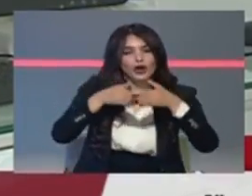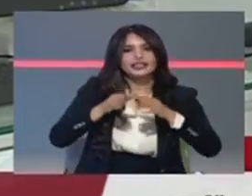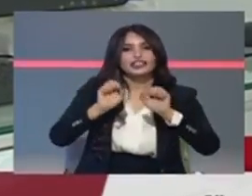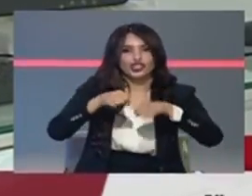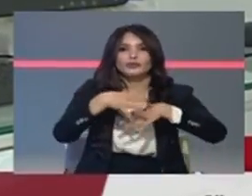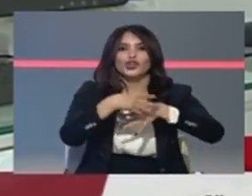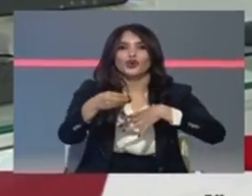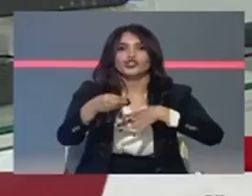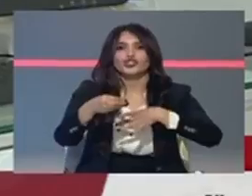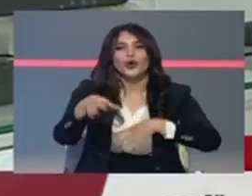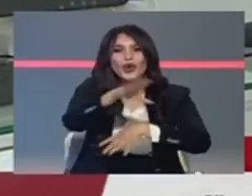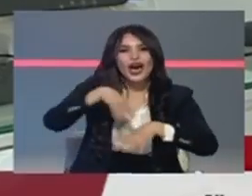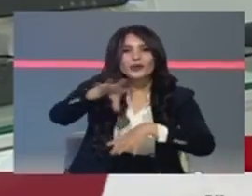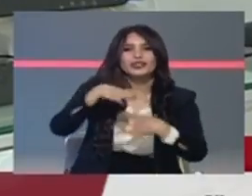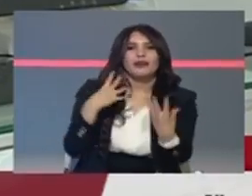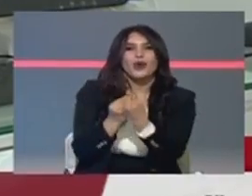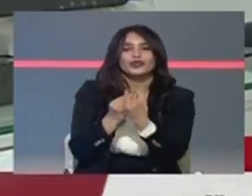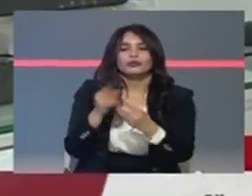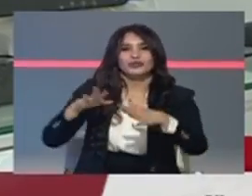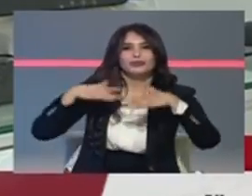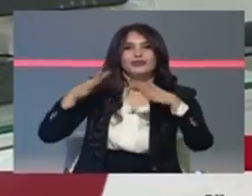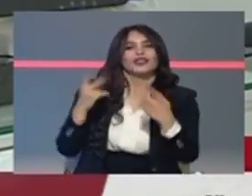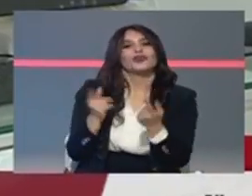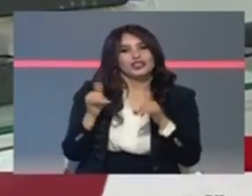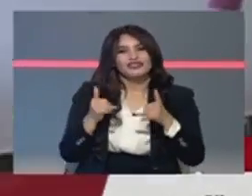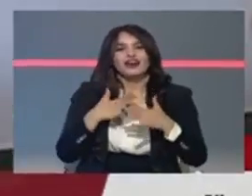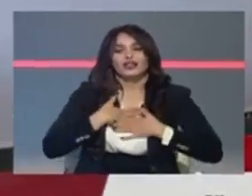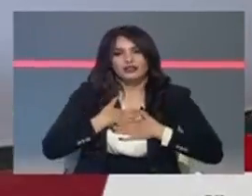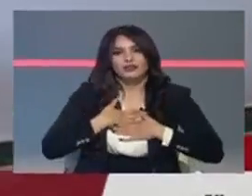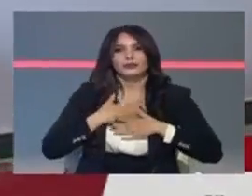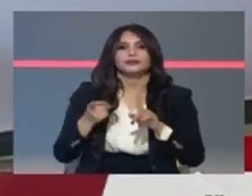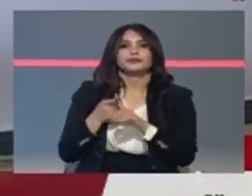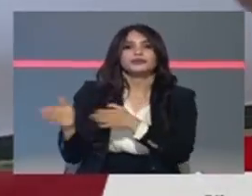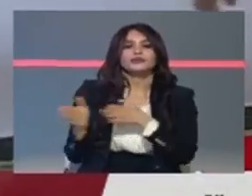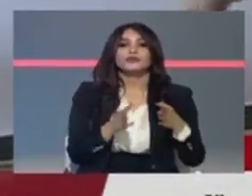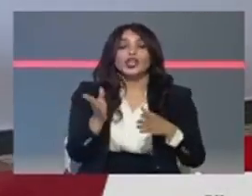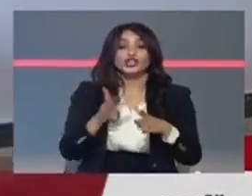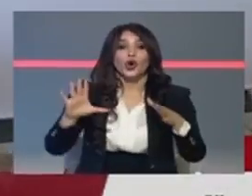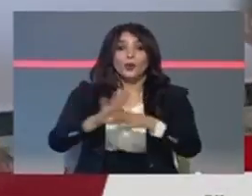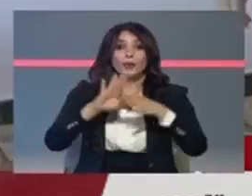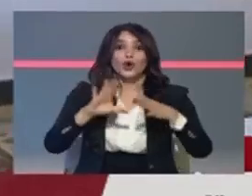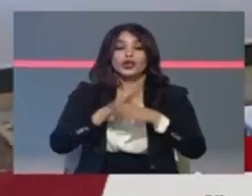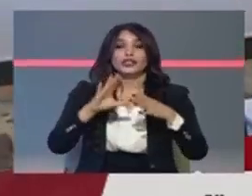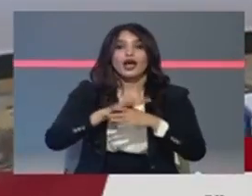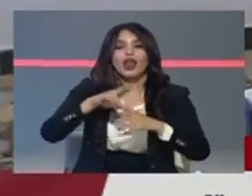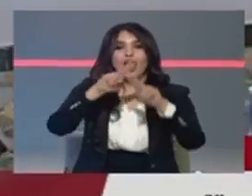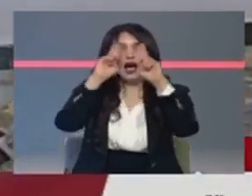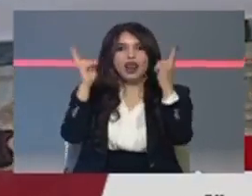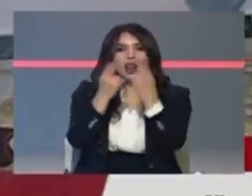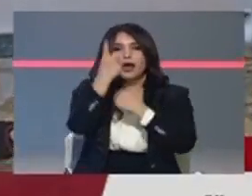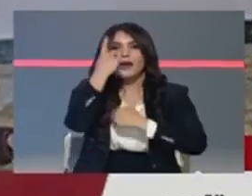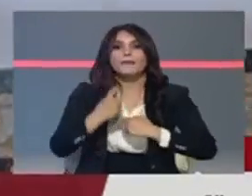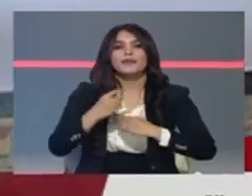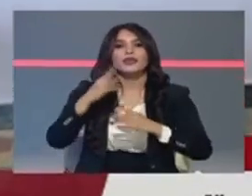تبقى دائما شد دارك، على خاطر هي الوسيلة الأساسية لحمايتنا الكل. وبمناسبة اليوم العالمي للتوحد الذي تم إحيائه